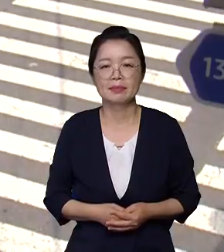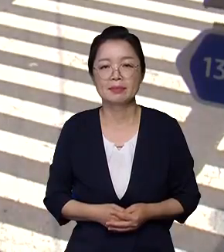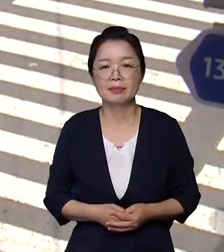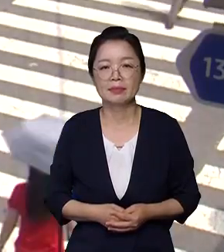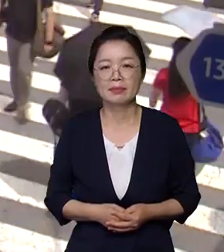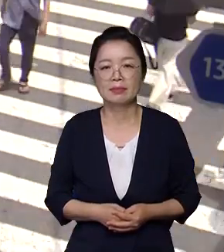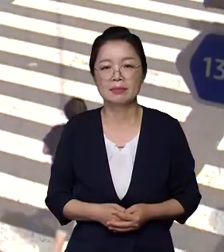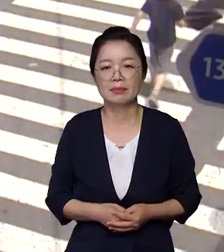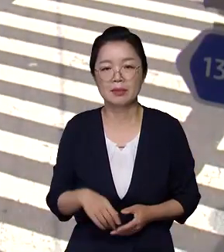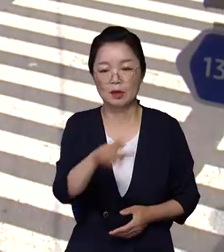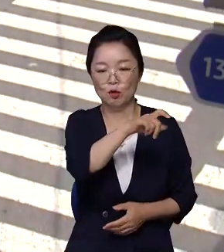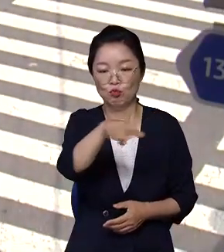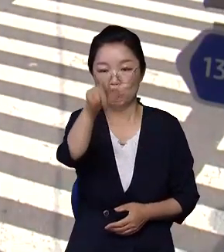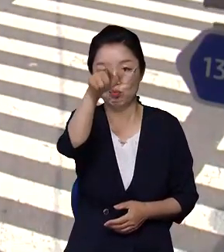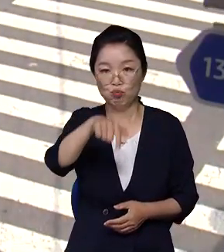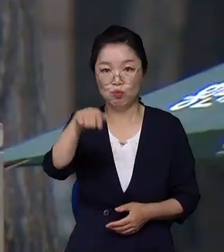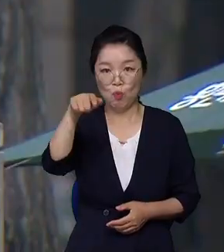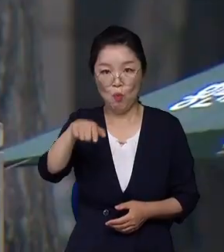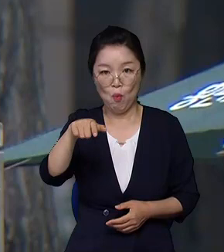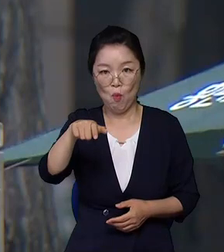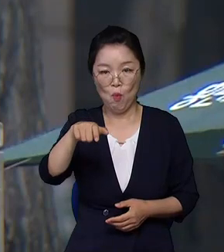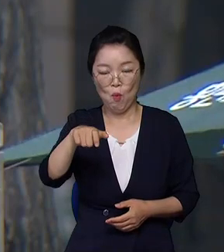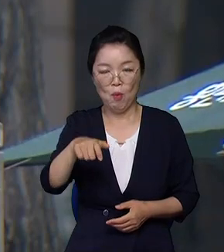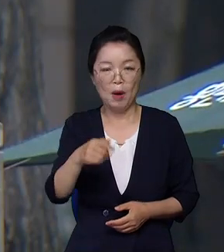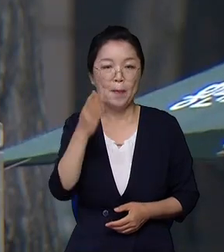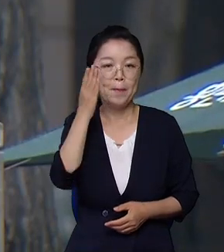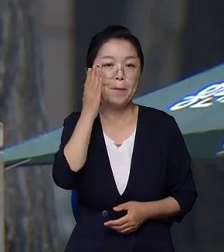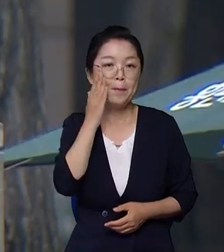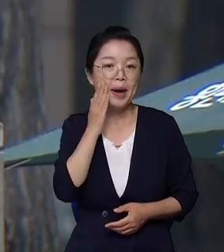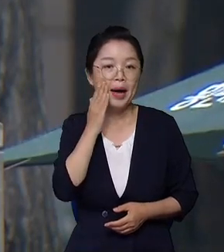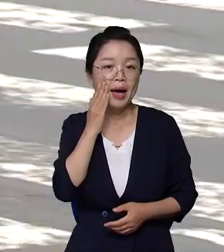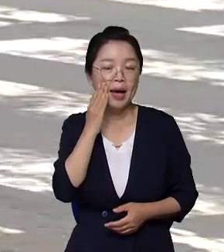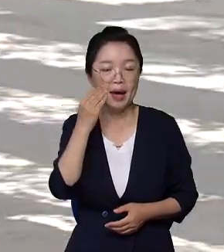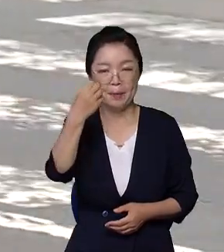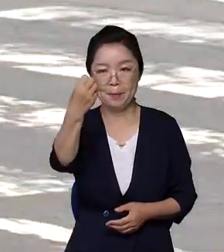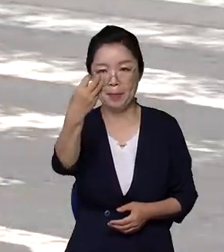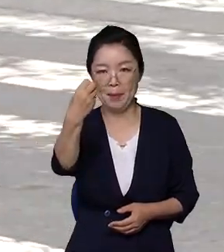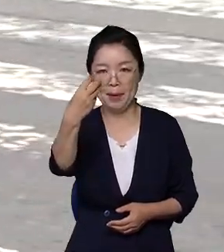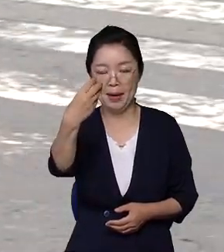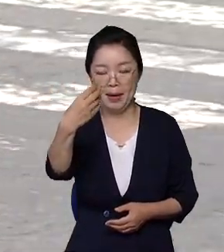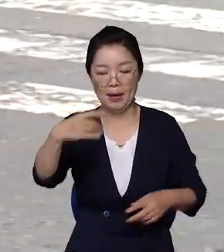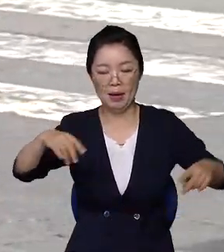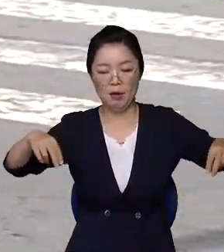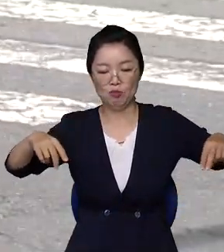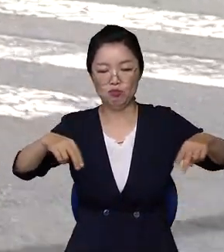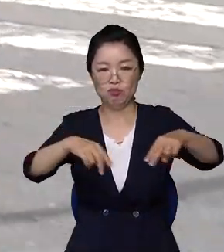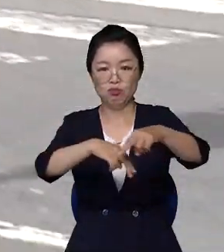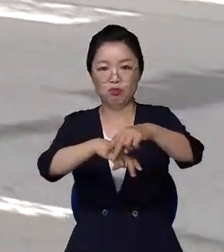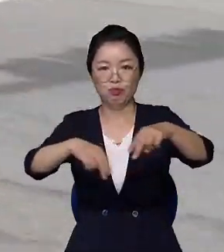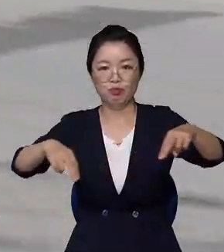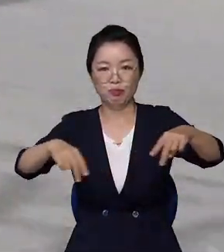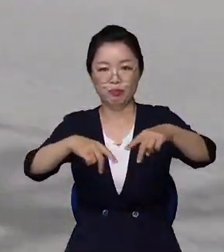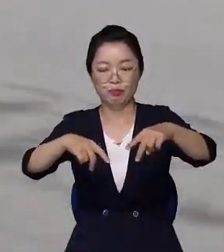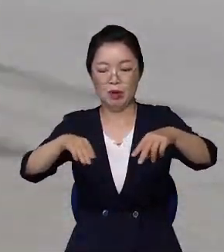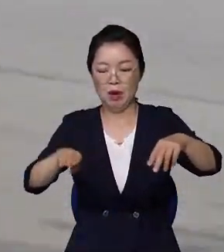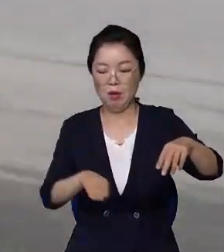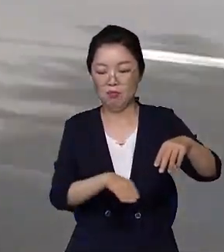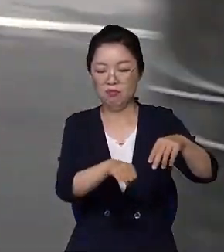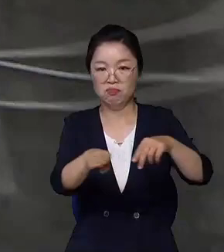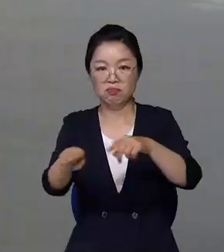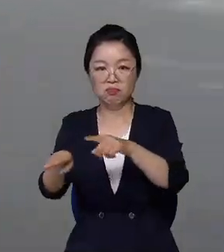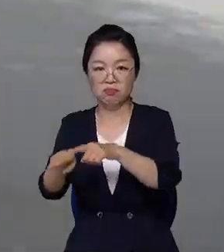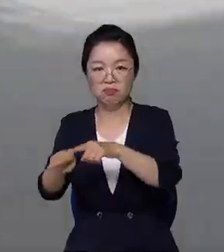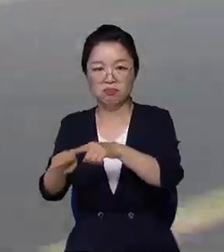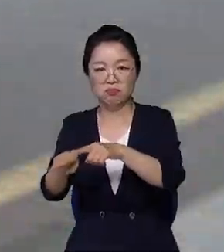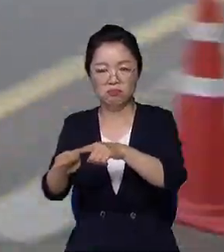광주 북구의 한 사거리 횡단보도 신호등에 초록불이 켜지고 보행자가 횡단보도를 건너는데도 우회전하는